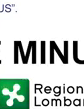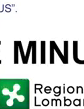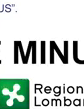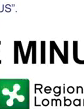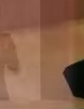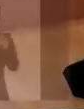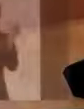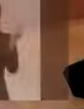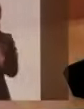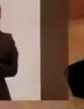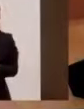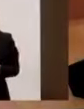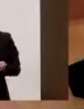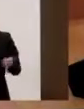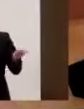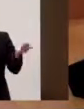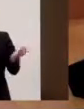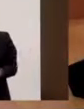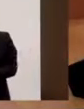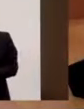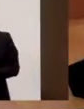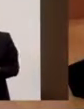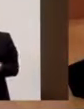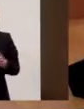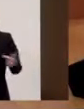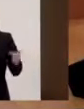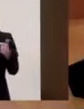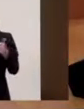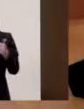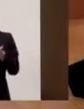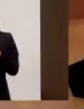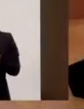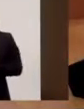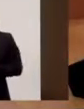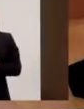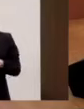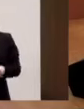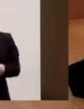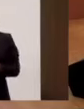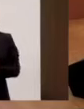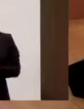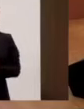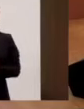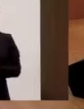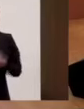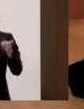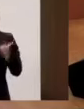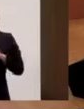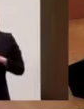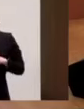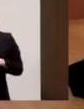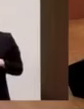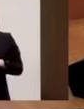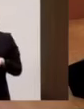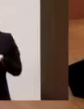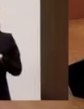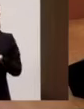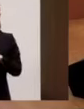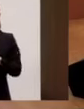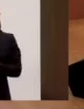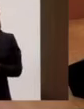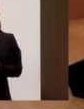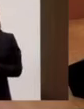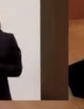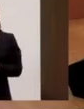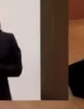Buongiorno e benvenuti a questa conferenza stampa. Alla mia destra c'è il dottor Alberto Zoli,